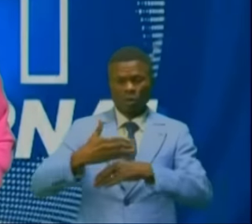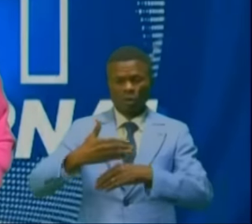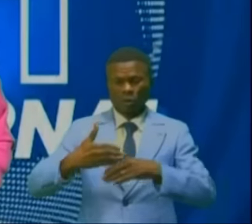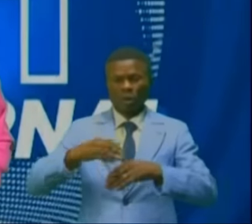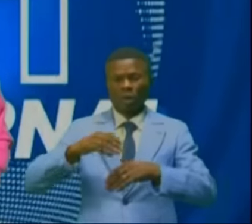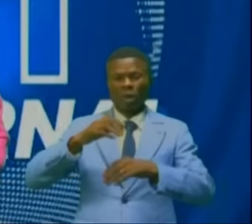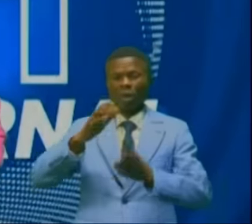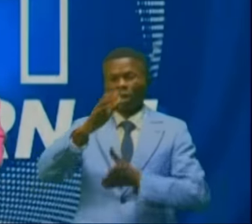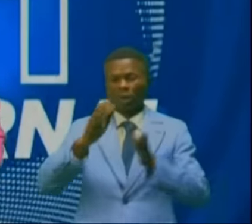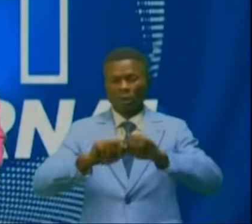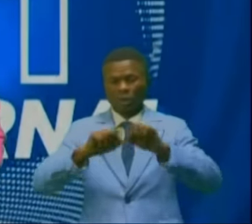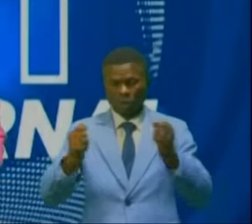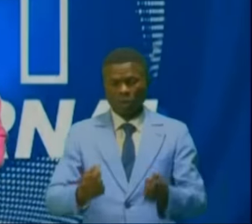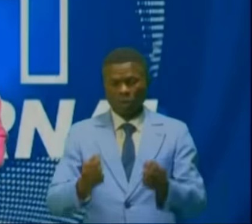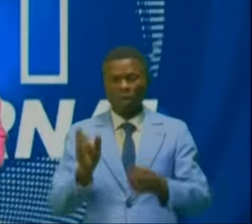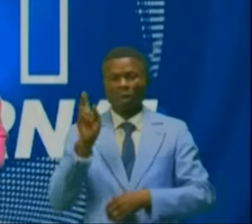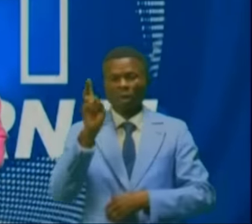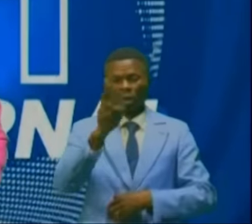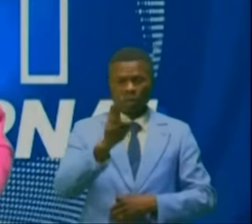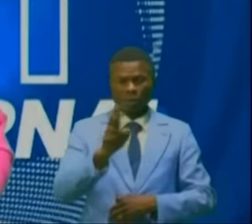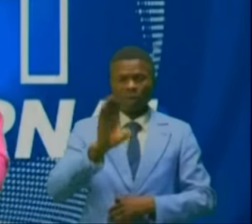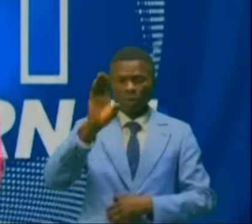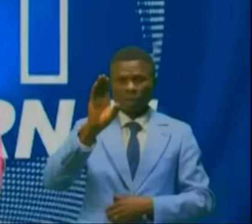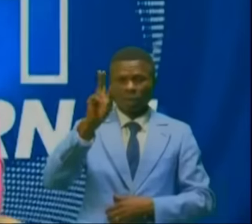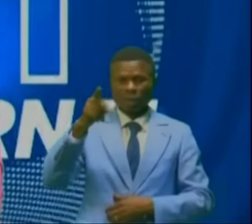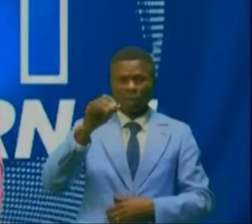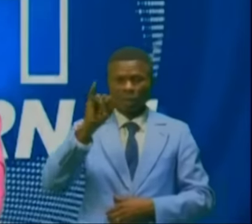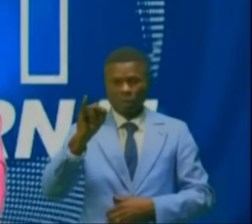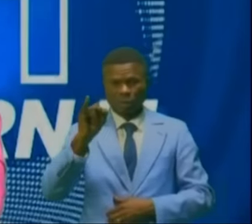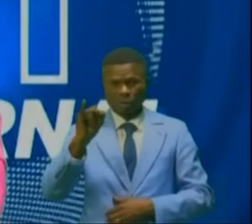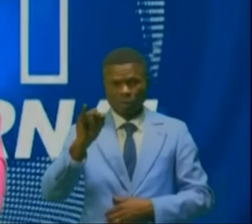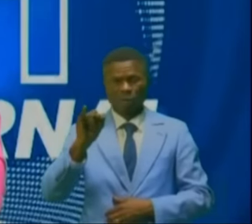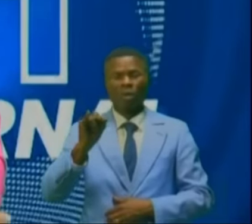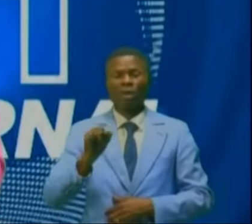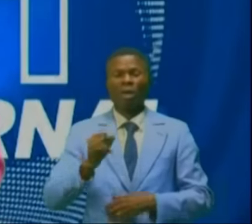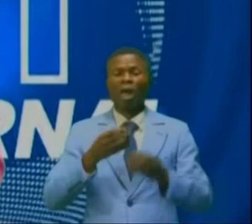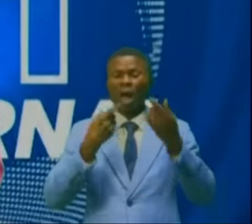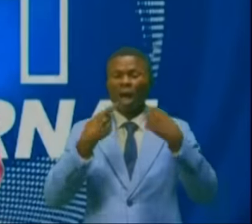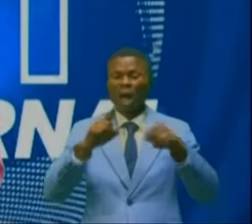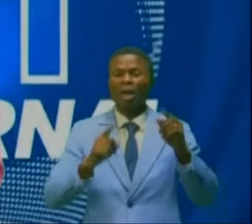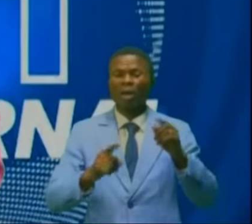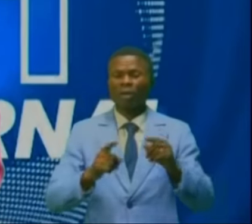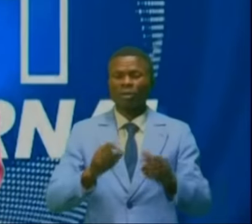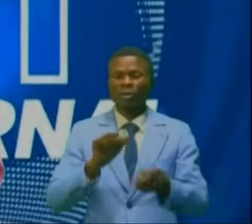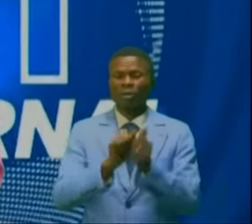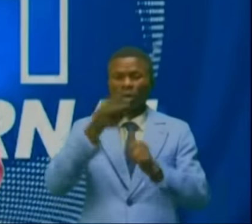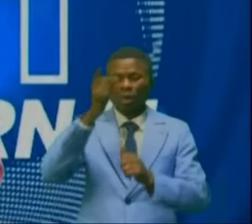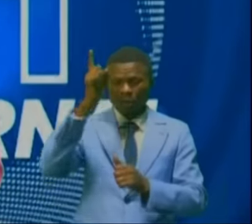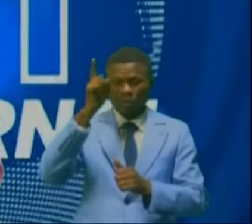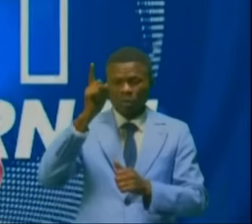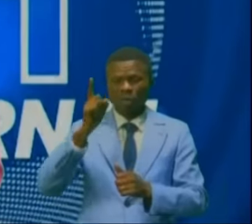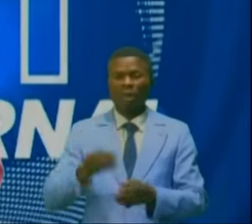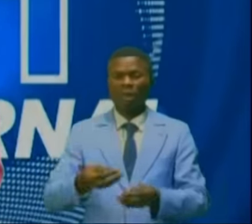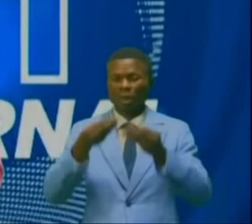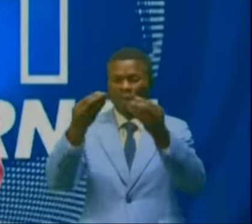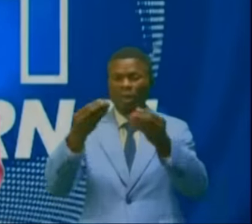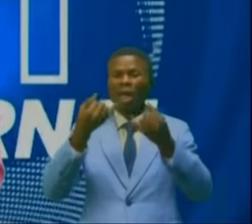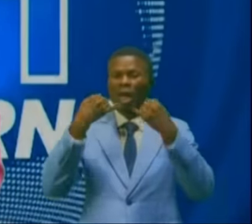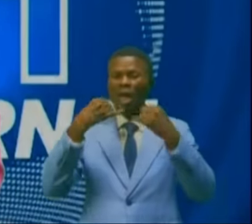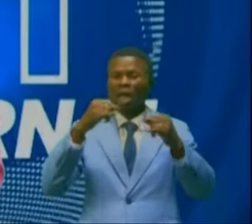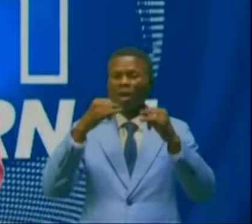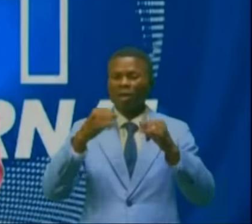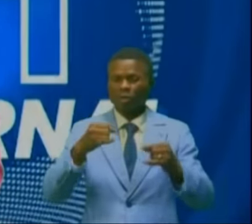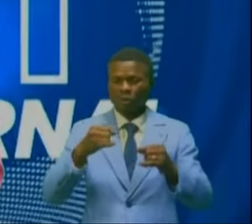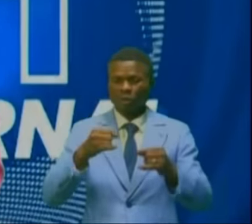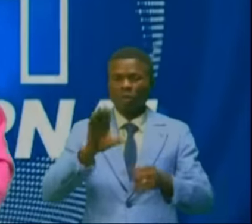Cour de cassation s'est rendue à La Haye pour Firmin Vendée. La RDC, pays phare, était le premier à donner de la matière